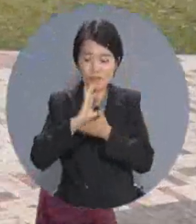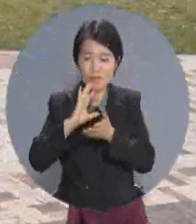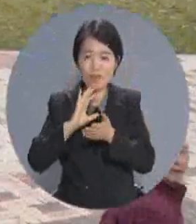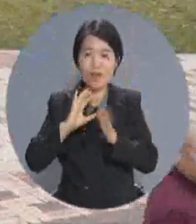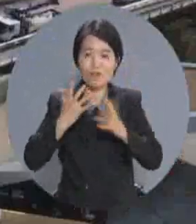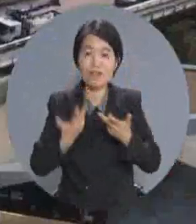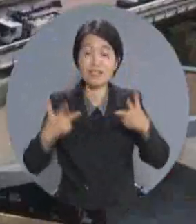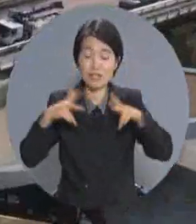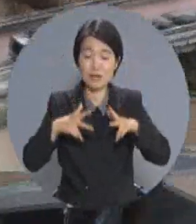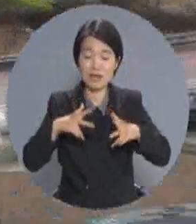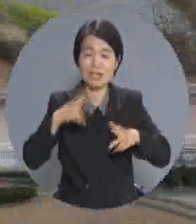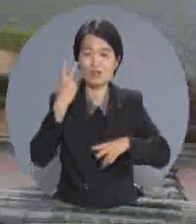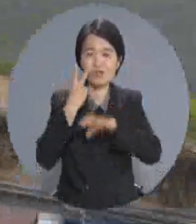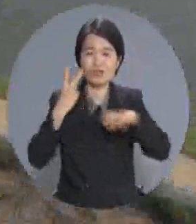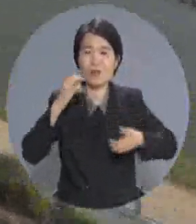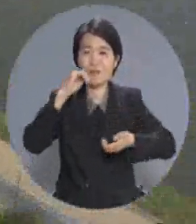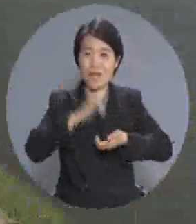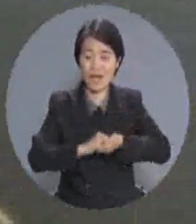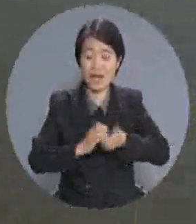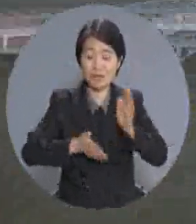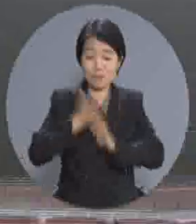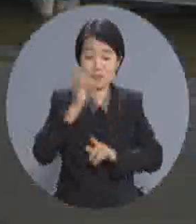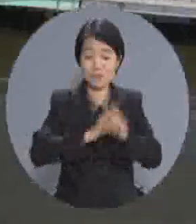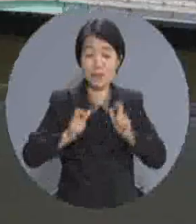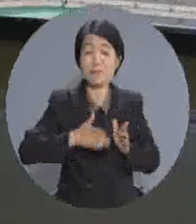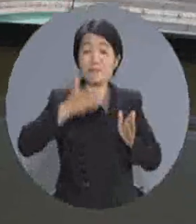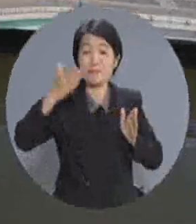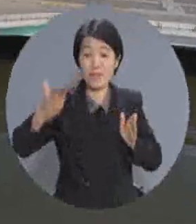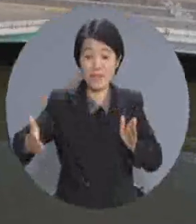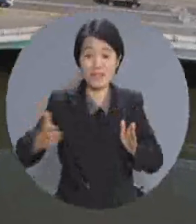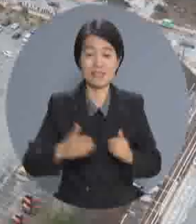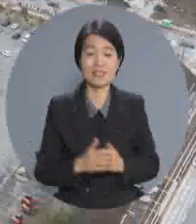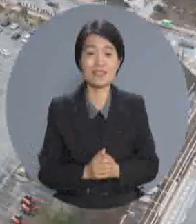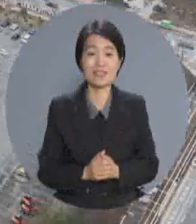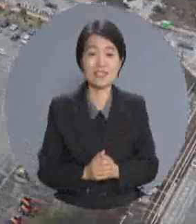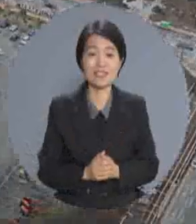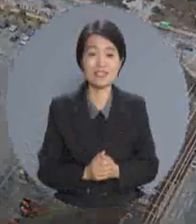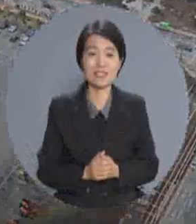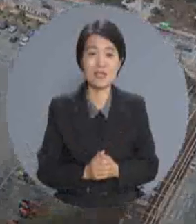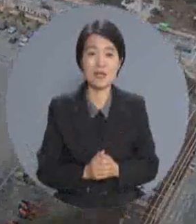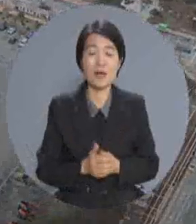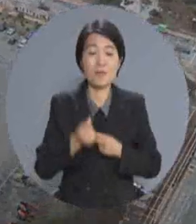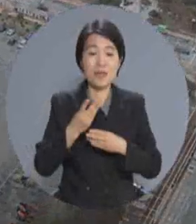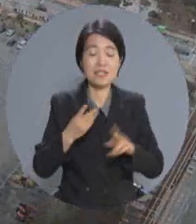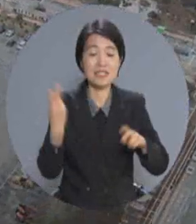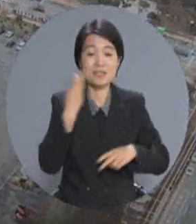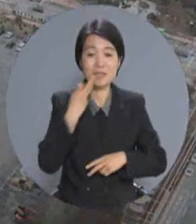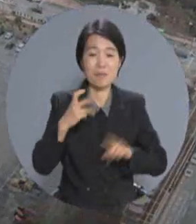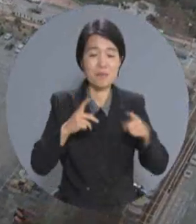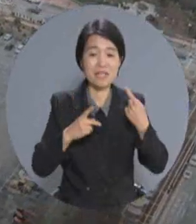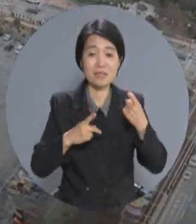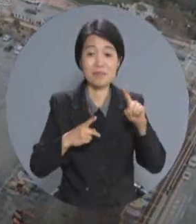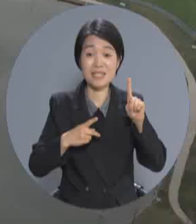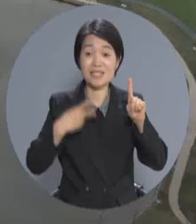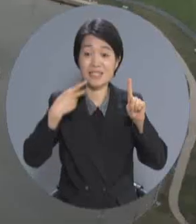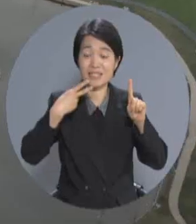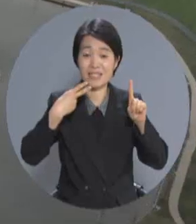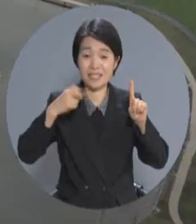국가정원으로 한정됐던 박람회장이 도심까지 뻗어나갔습니다. 면적은 2013년